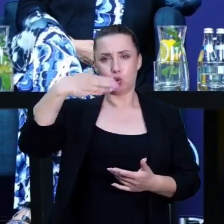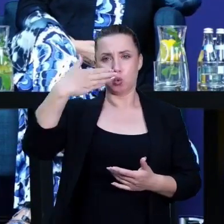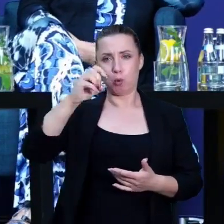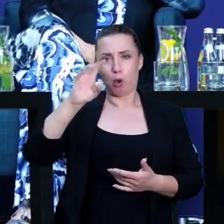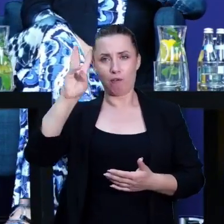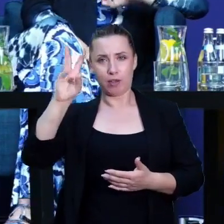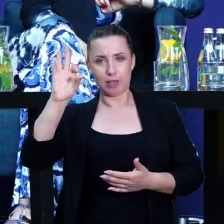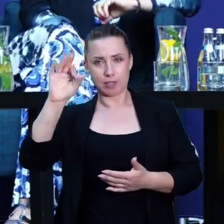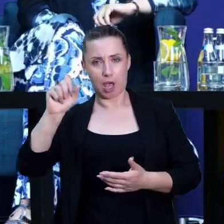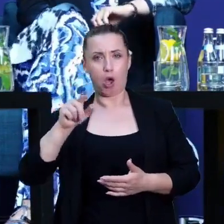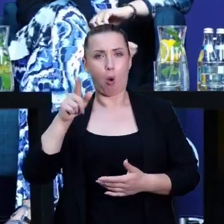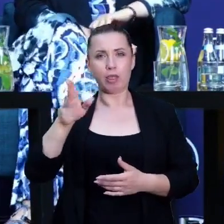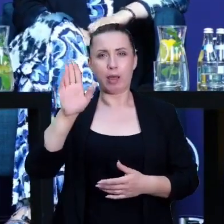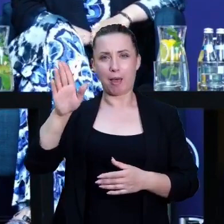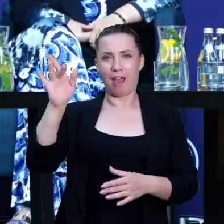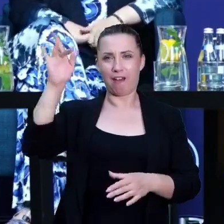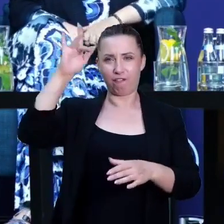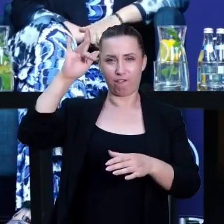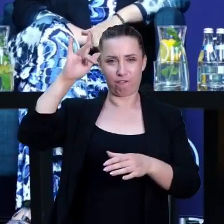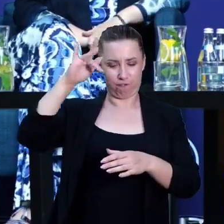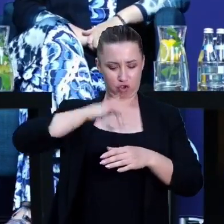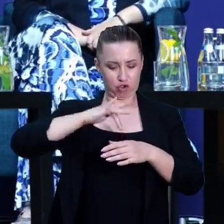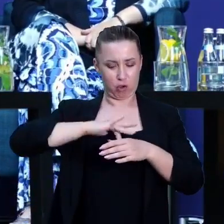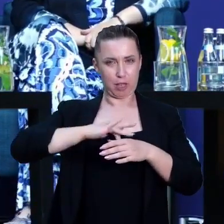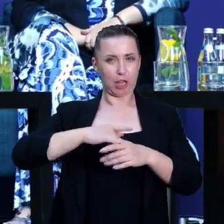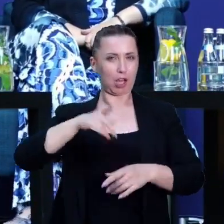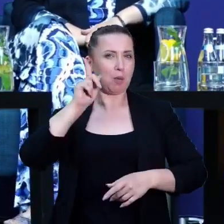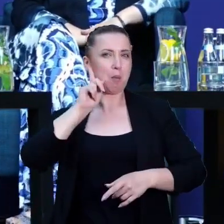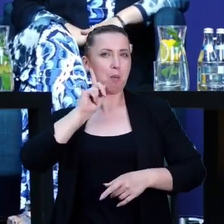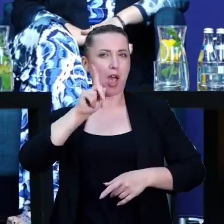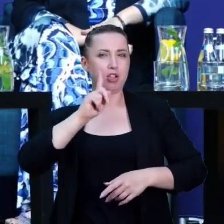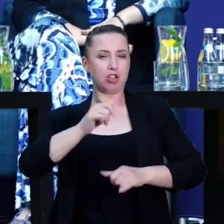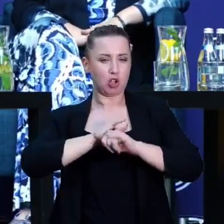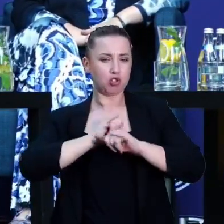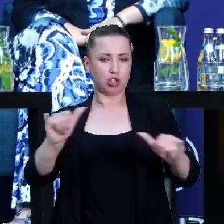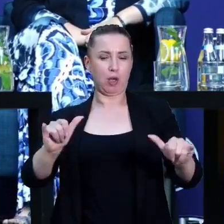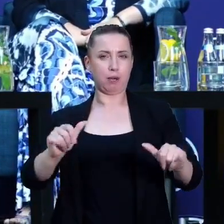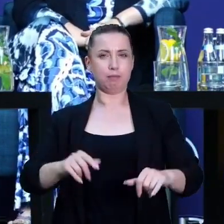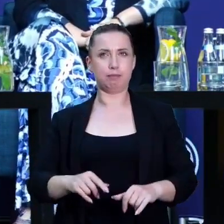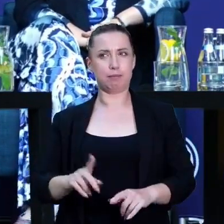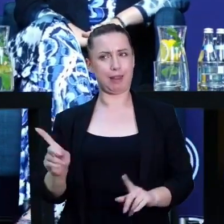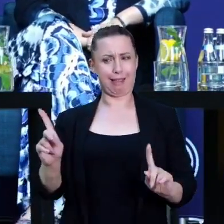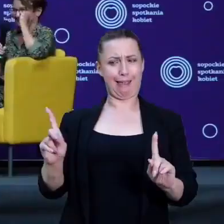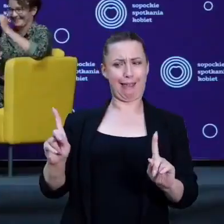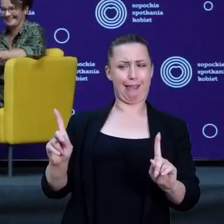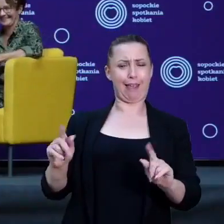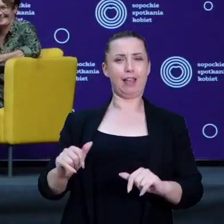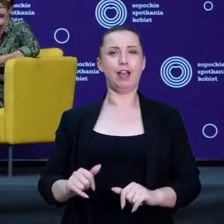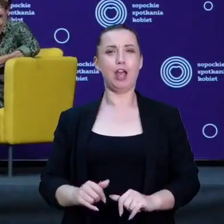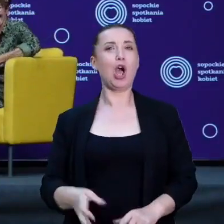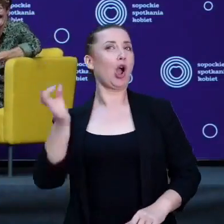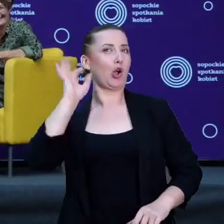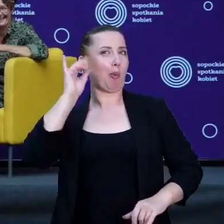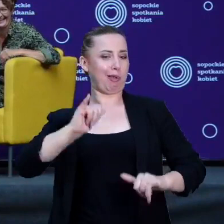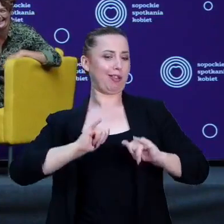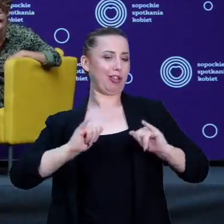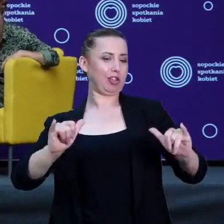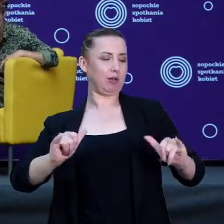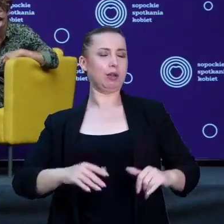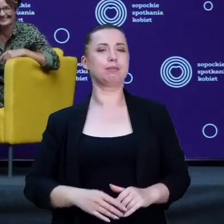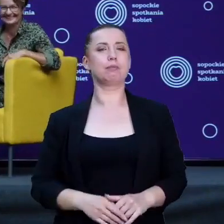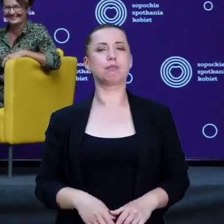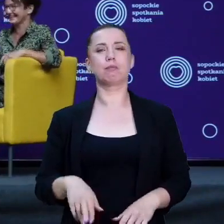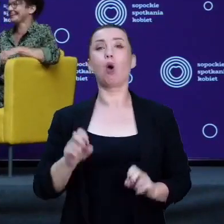właśnie męską siłę, prawda? Ona ma kobiecą siłę, dobrą. No, mówię